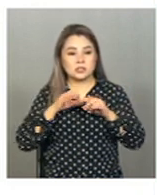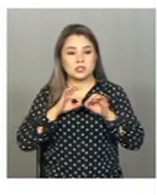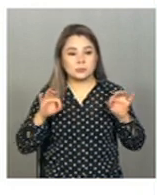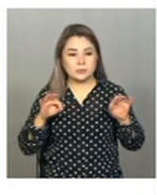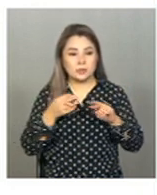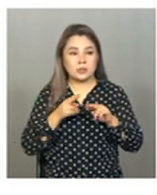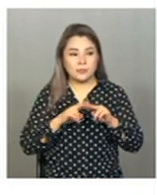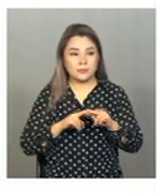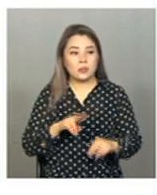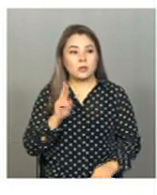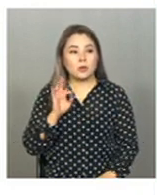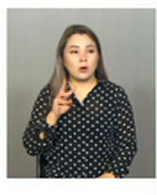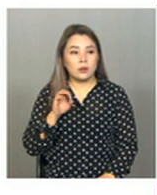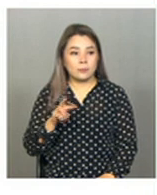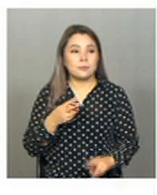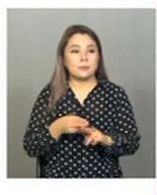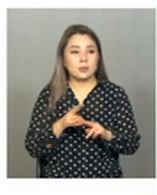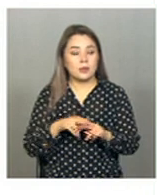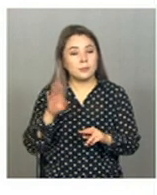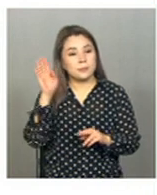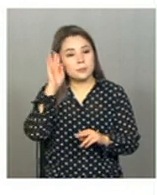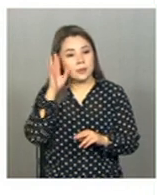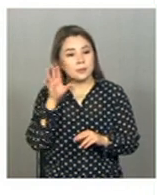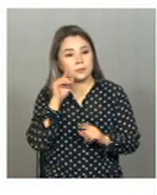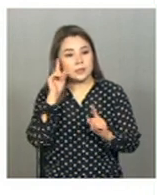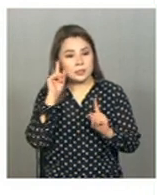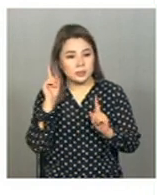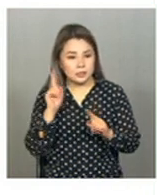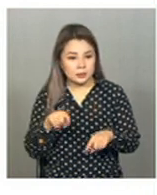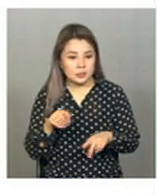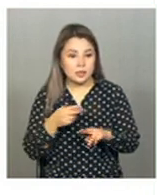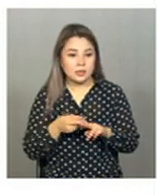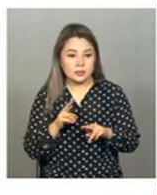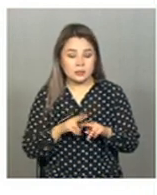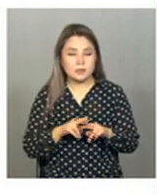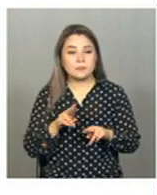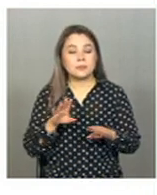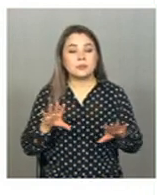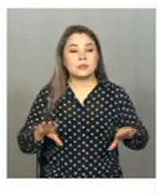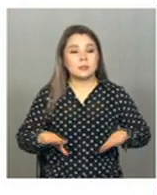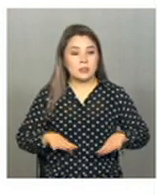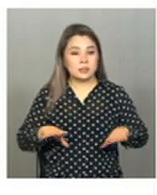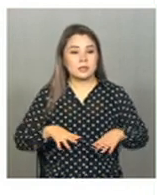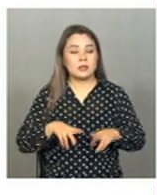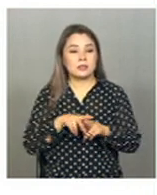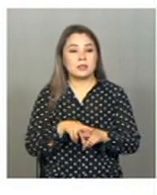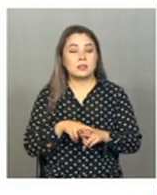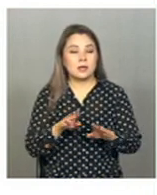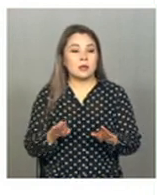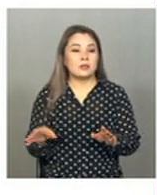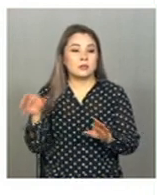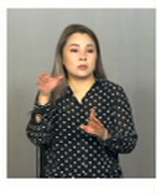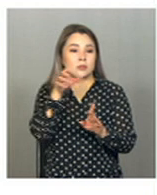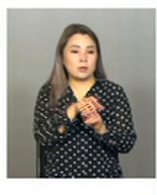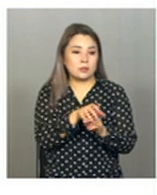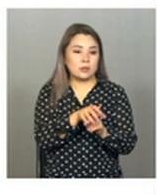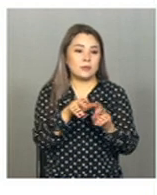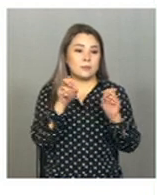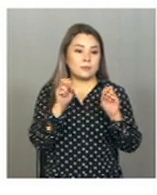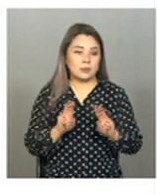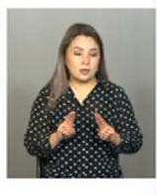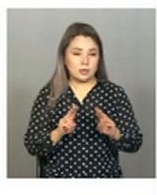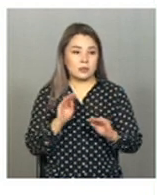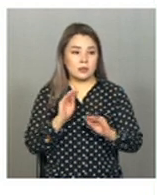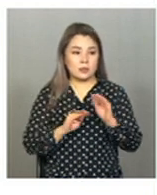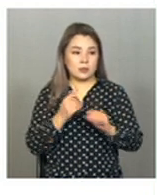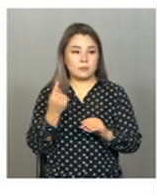Тоқым, бұны ер балалар білуі керек. Ердің ат арқасына баптау үшін салынатын төсеніштің бір